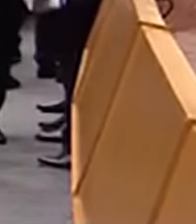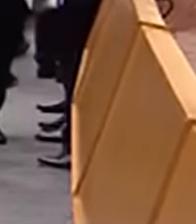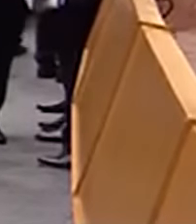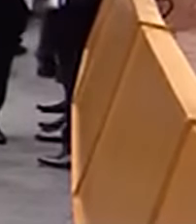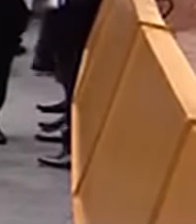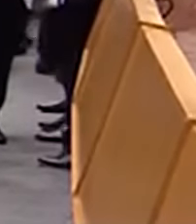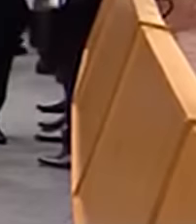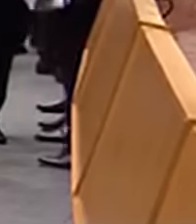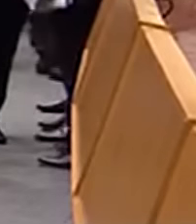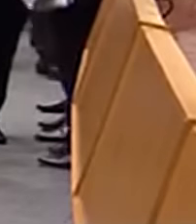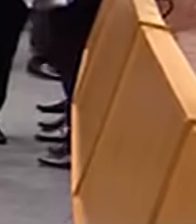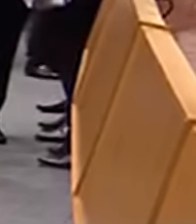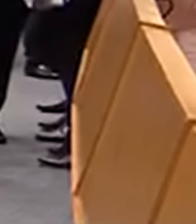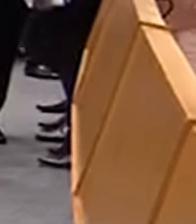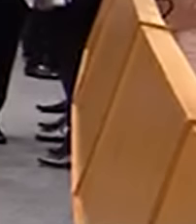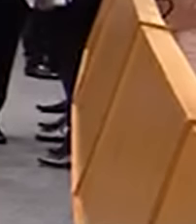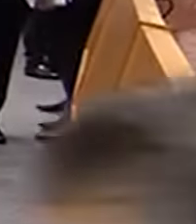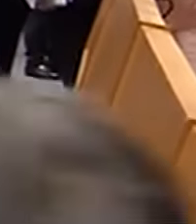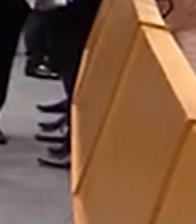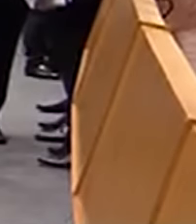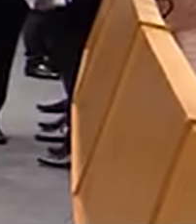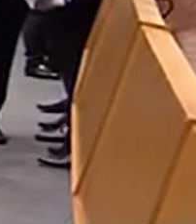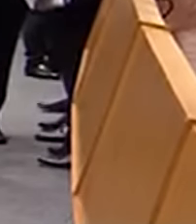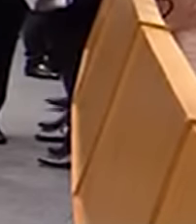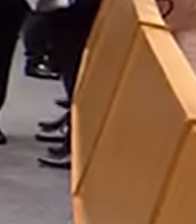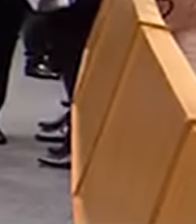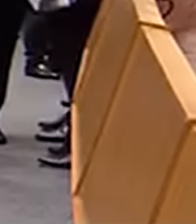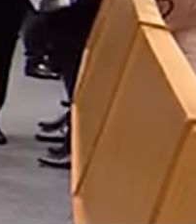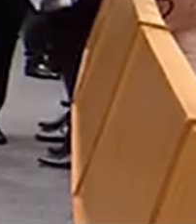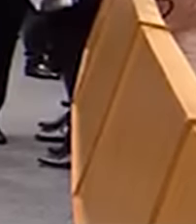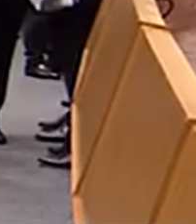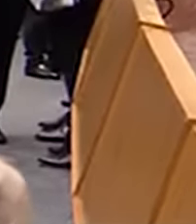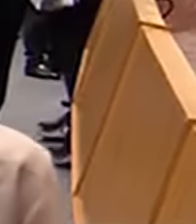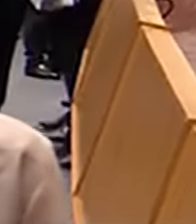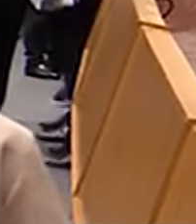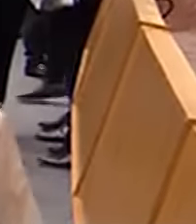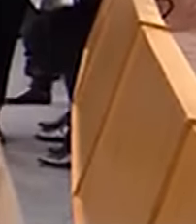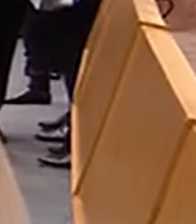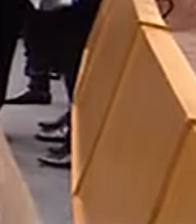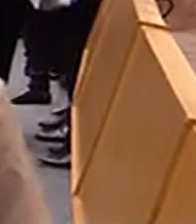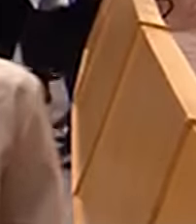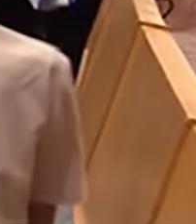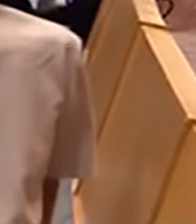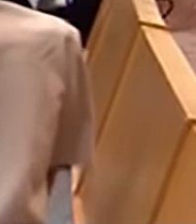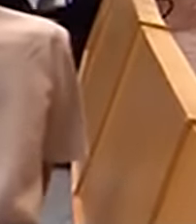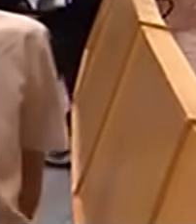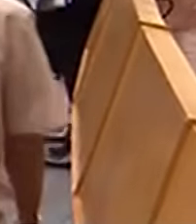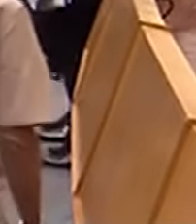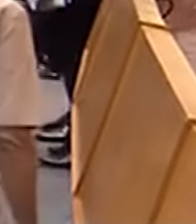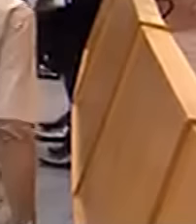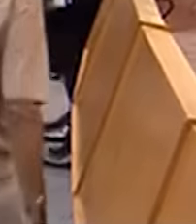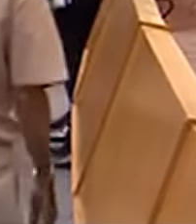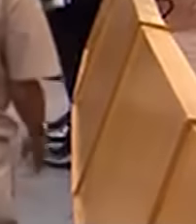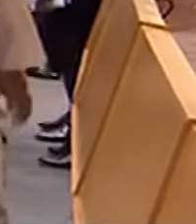าลก็คือมุ่งมั่นให้ประเทศไทยเป็นประเทศที่พัฒนาแล้วศตวรรษที่21นะคะมีทั้งเรื่องของการปกป้อง